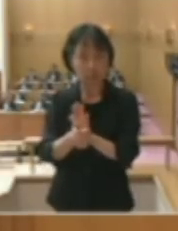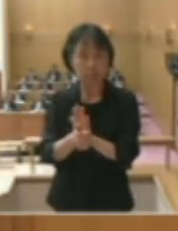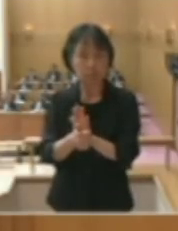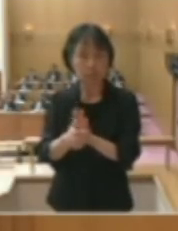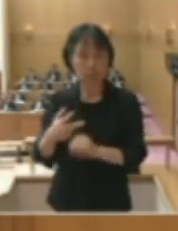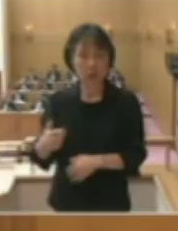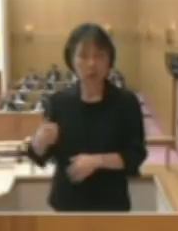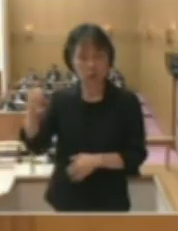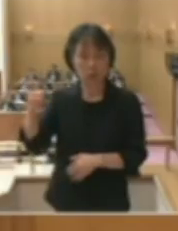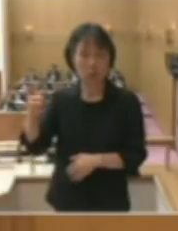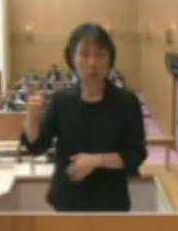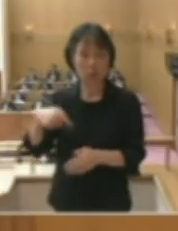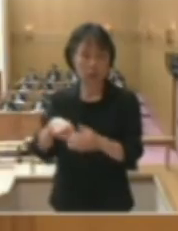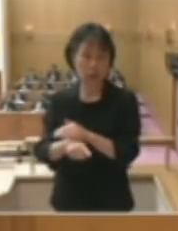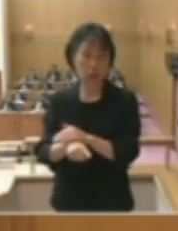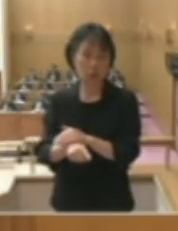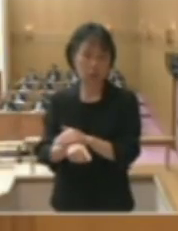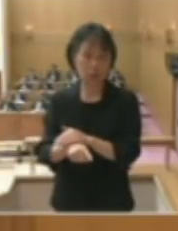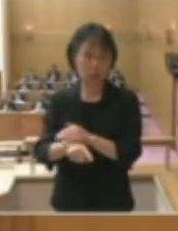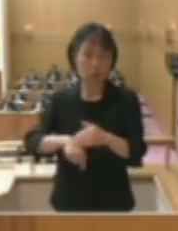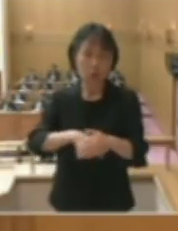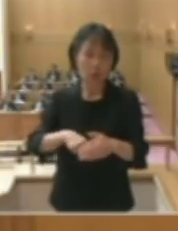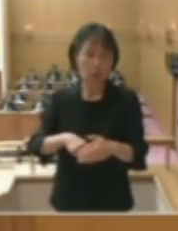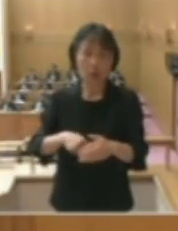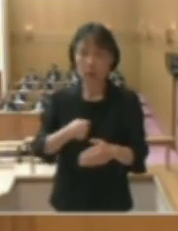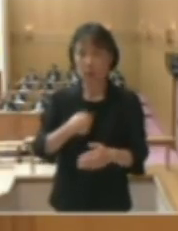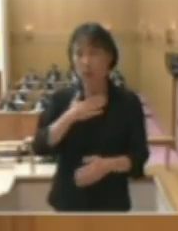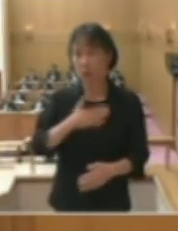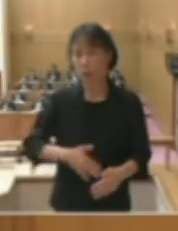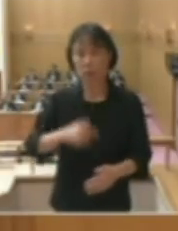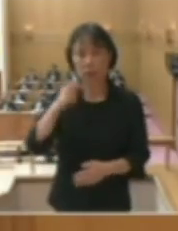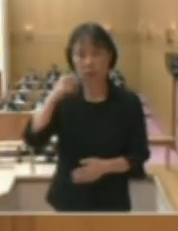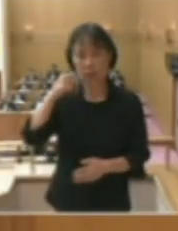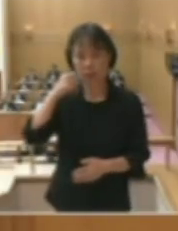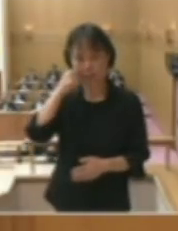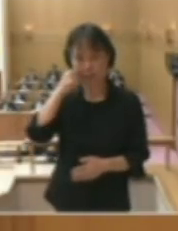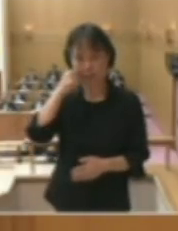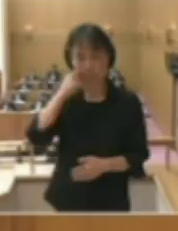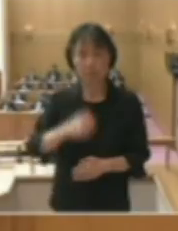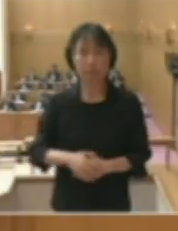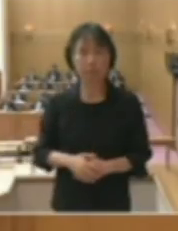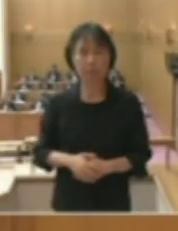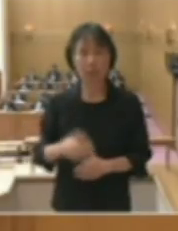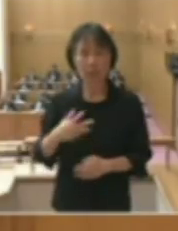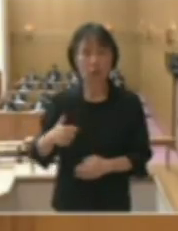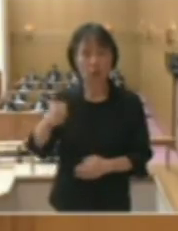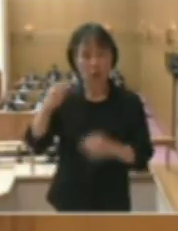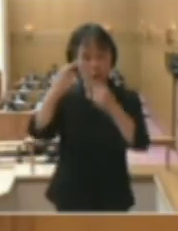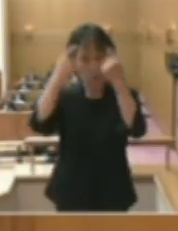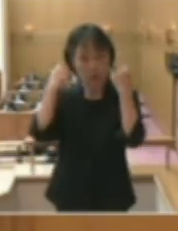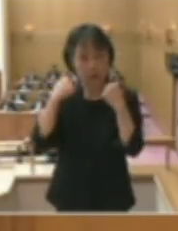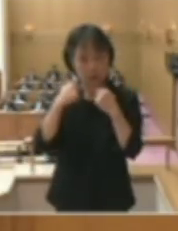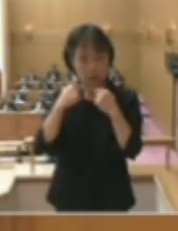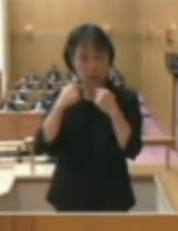が納得できないからであります。市長が個人として森本氏を支援するのは